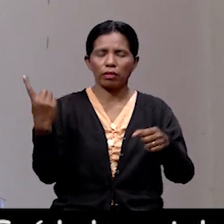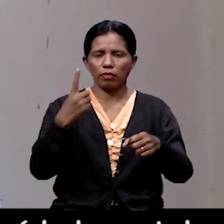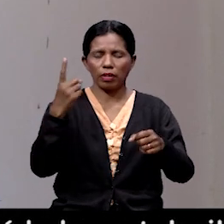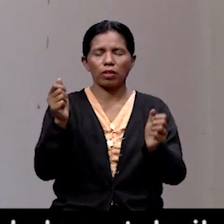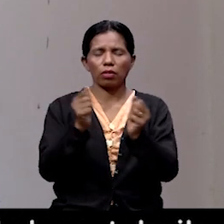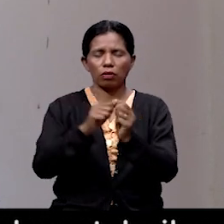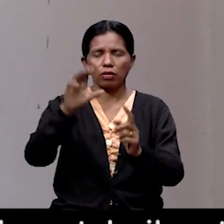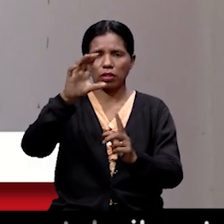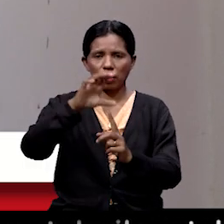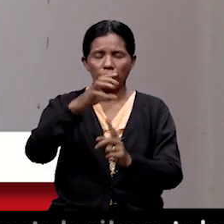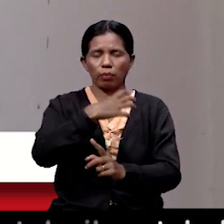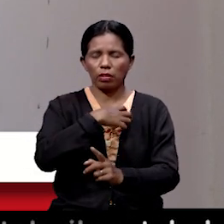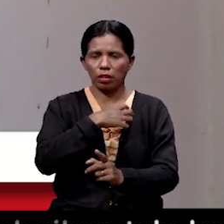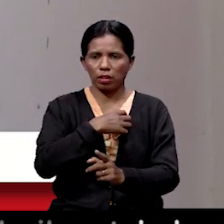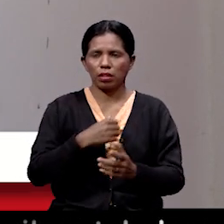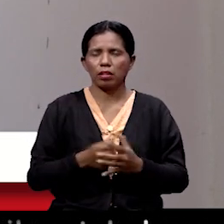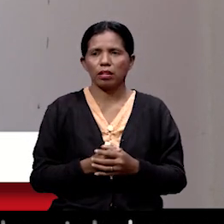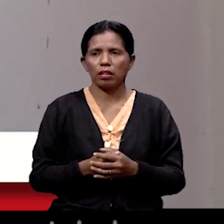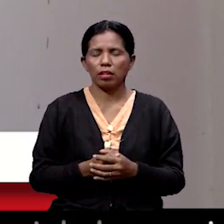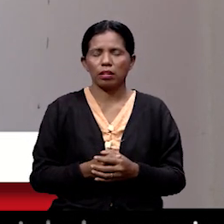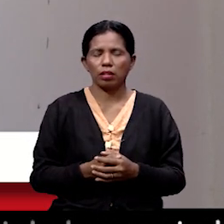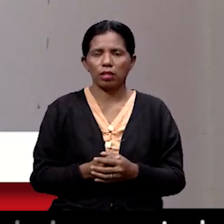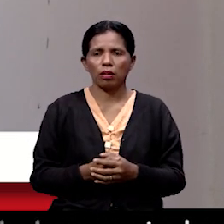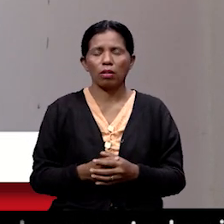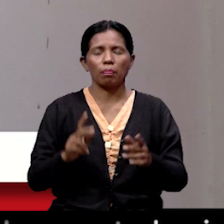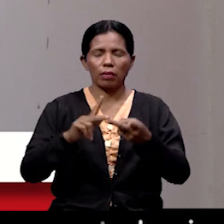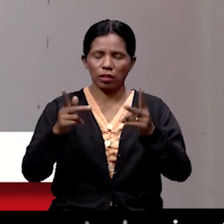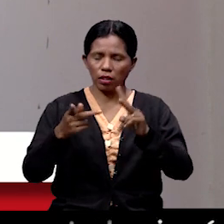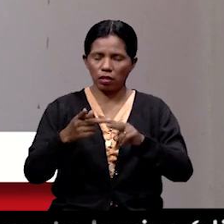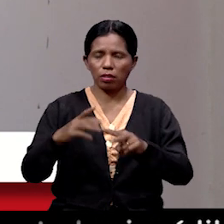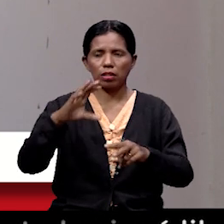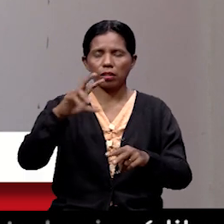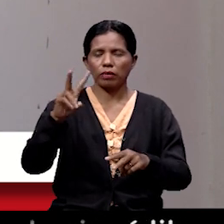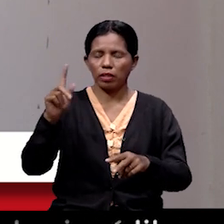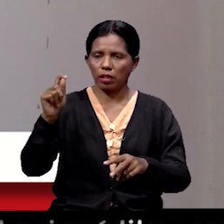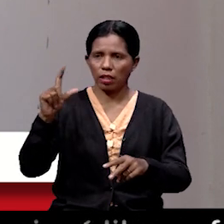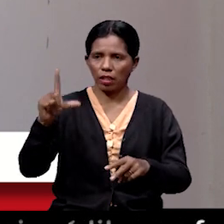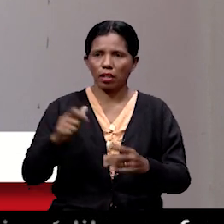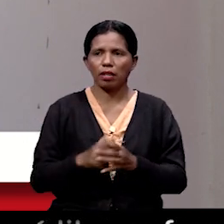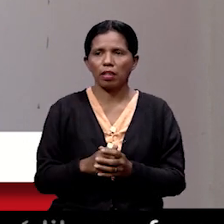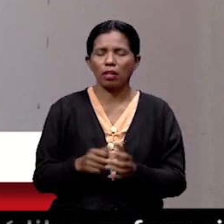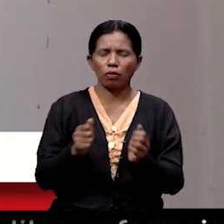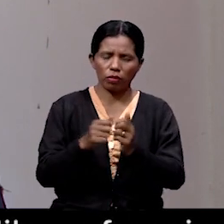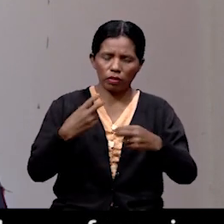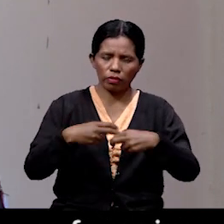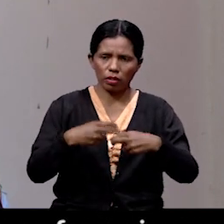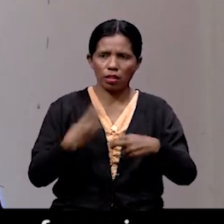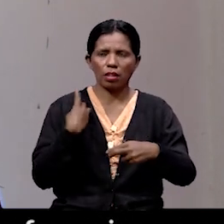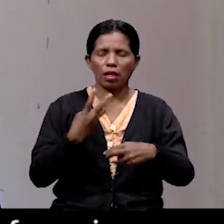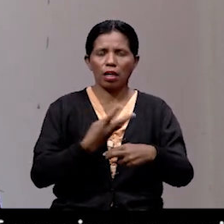O ba parsir sira hansa sifetel sira. Sira pronto bal azura ami mas ko dificultad de hansana ami